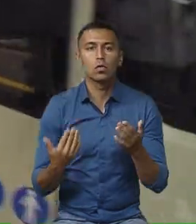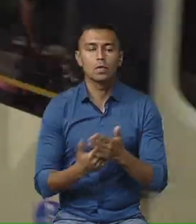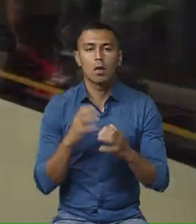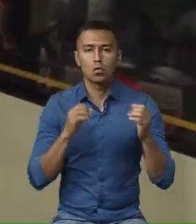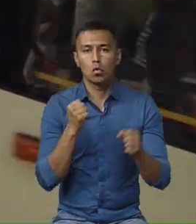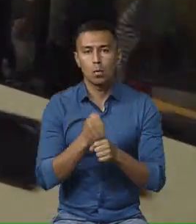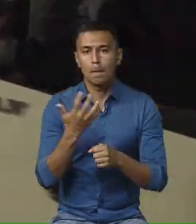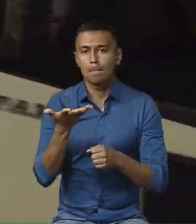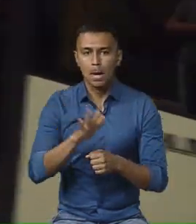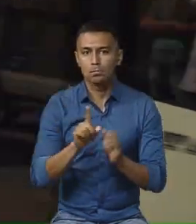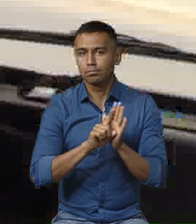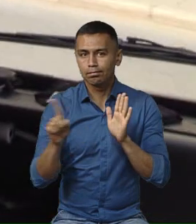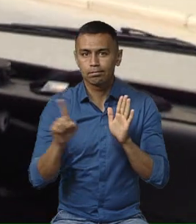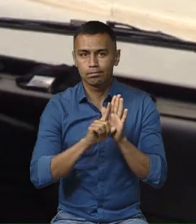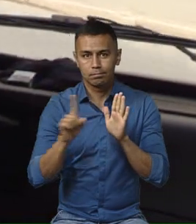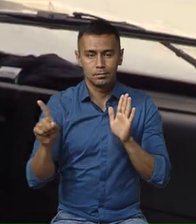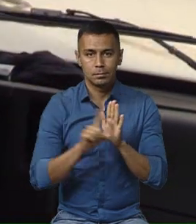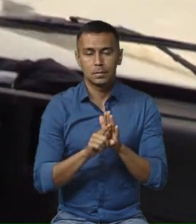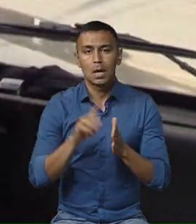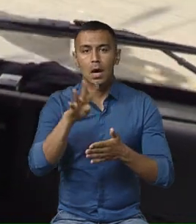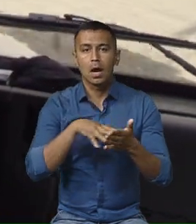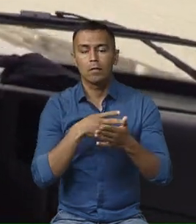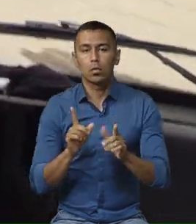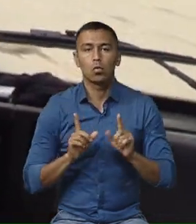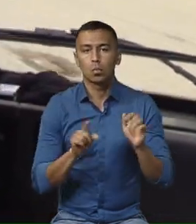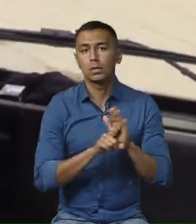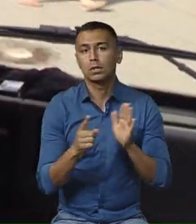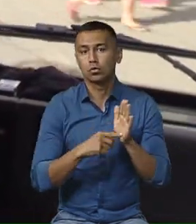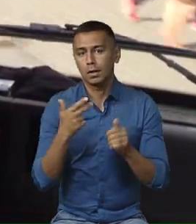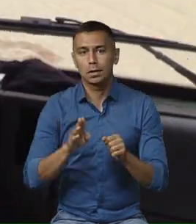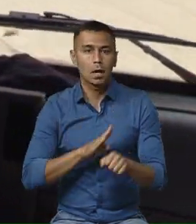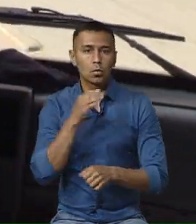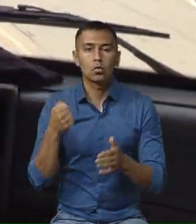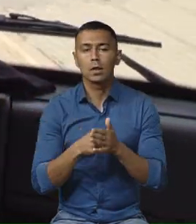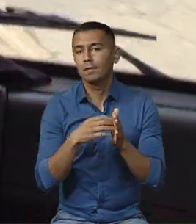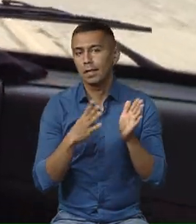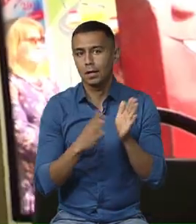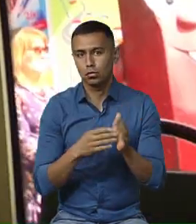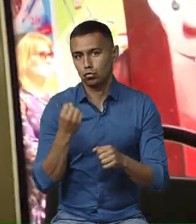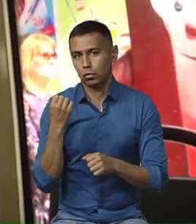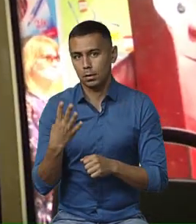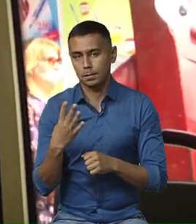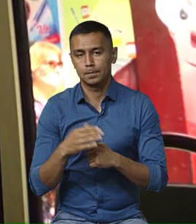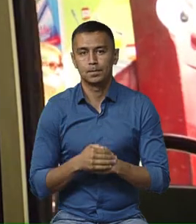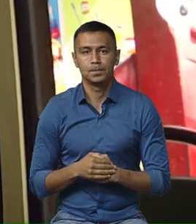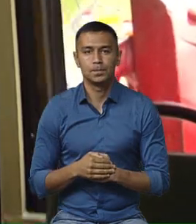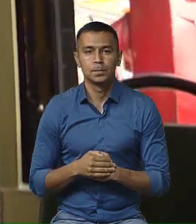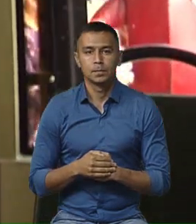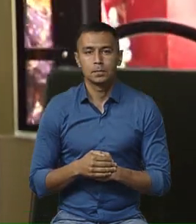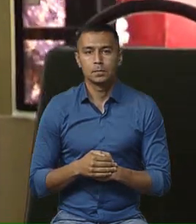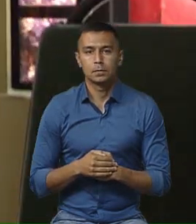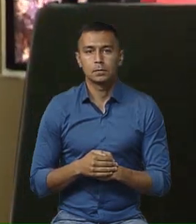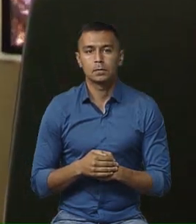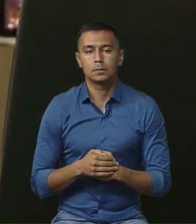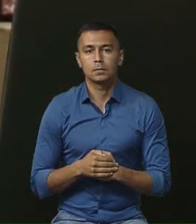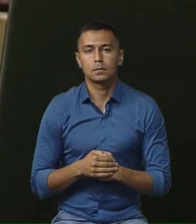роблять по 5 кіл за маршрутом номер 5. Графік руху – з 6:30 ранку до 19:14. Михайло Жило, Олександр Горішевський. Новини